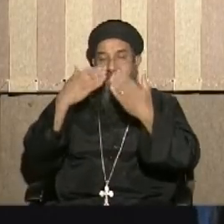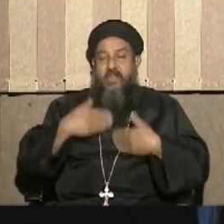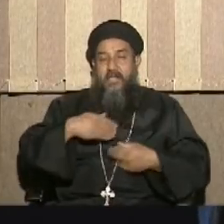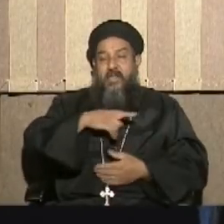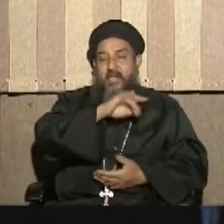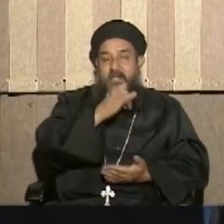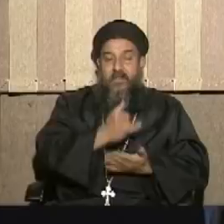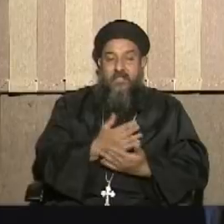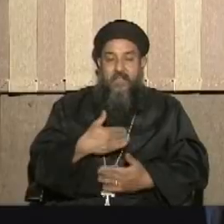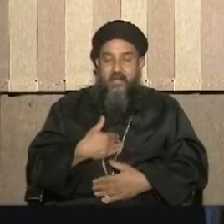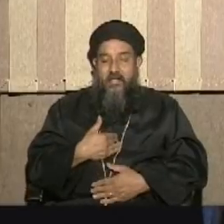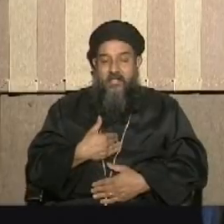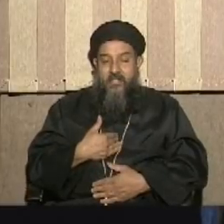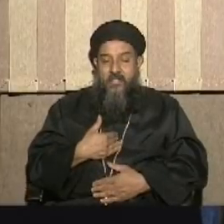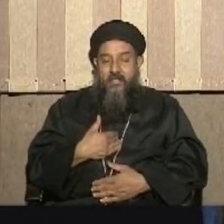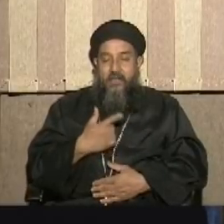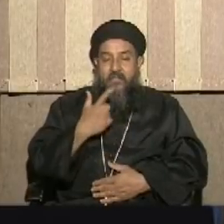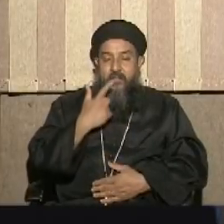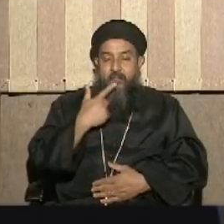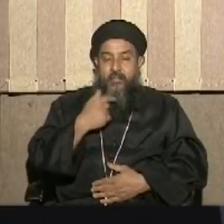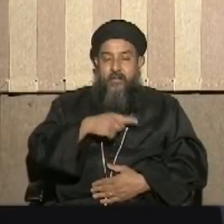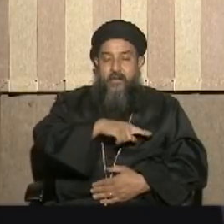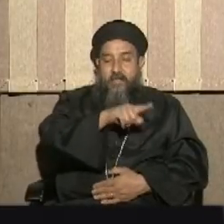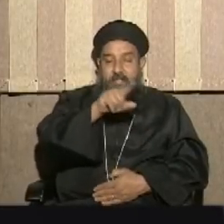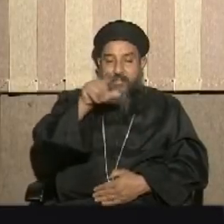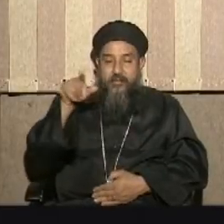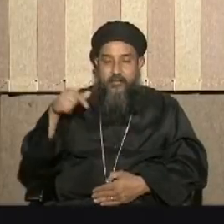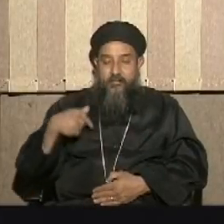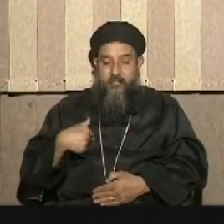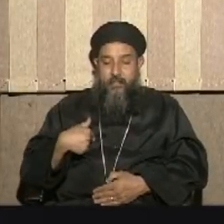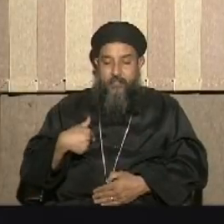الهنا الذي احبنا